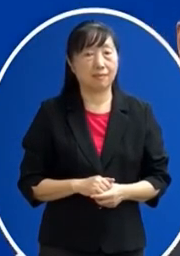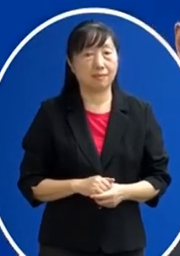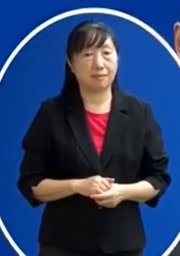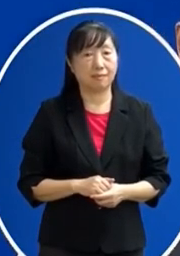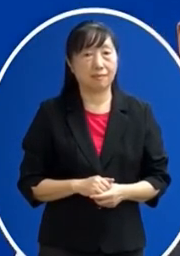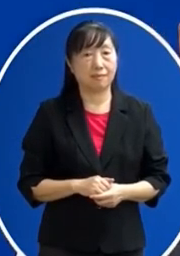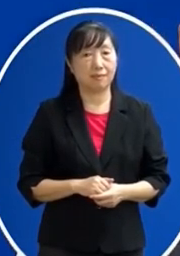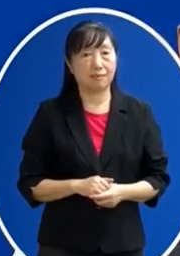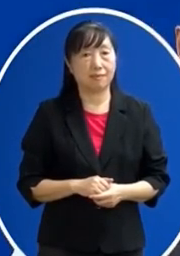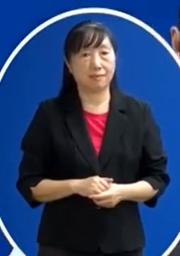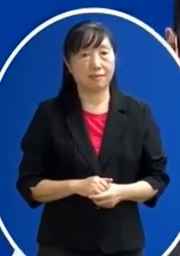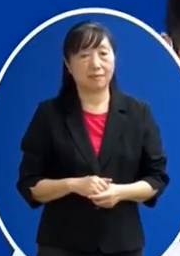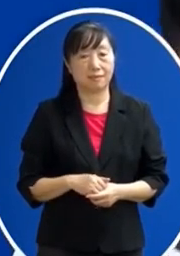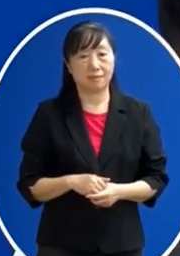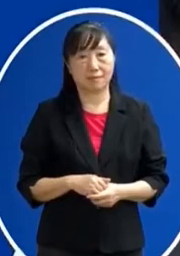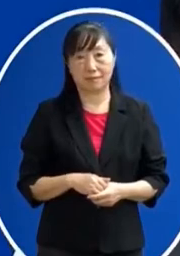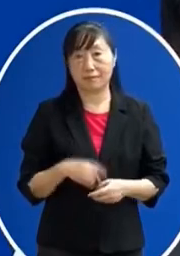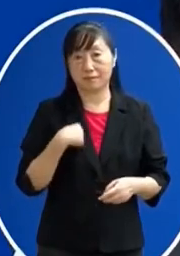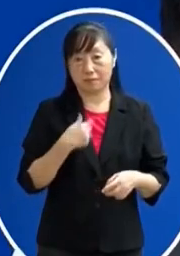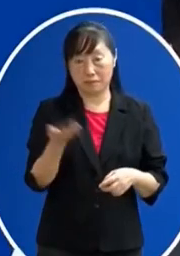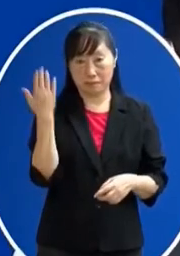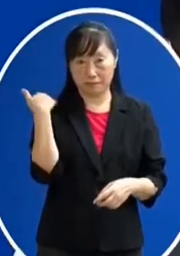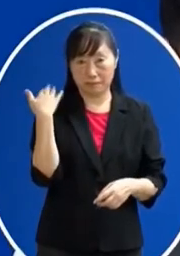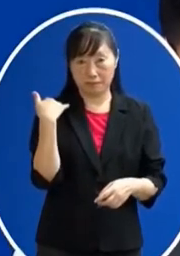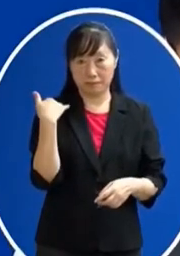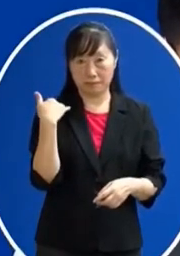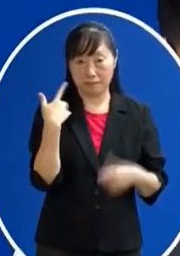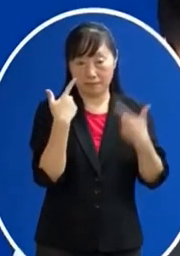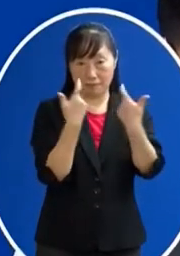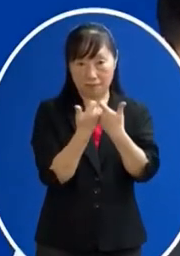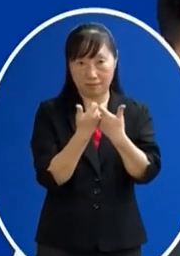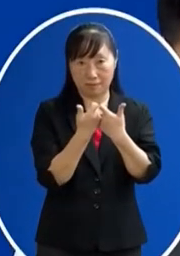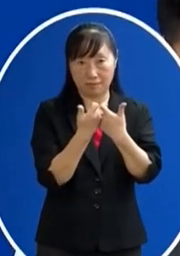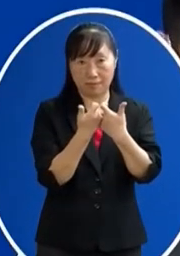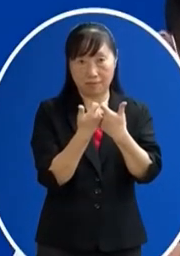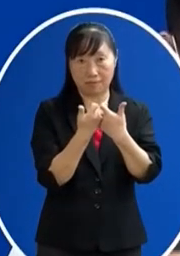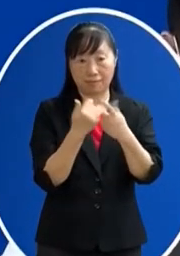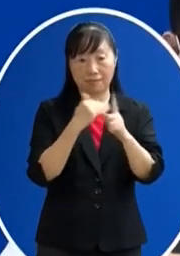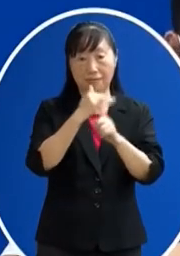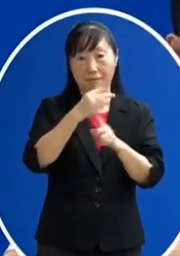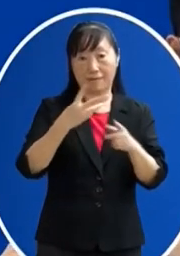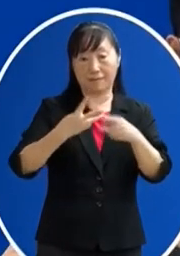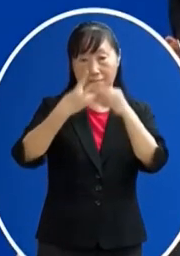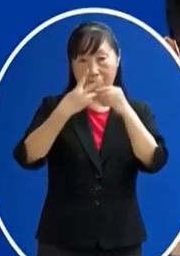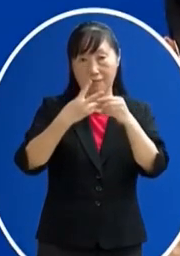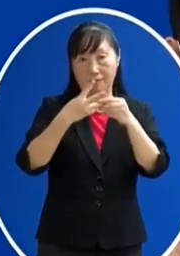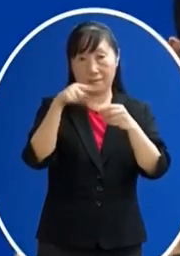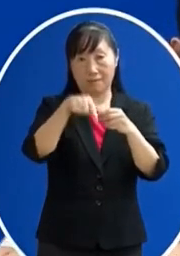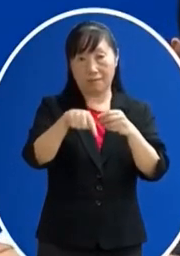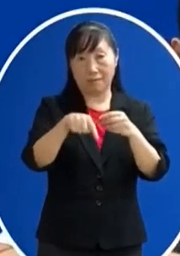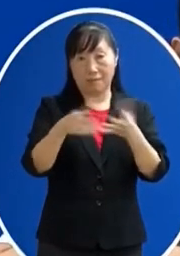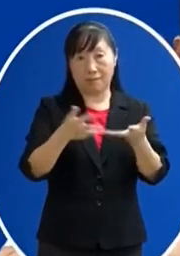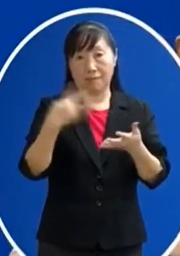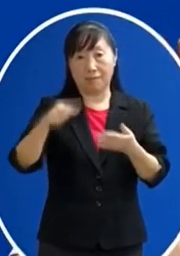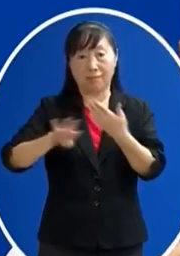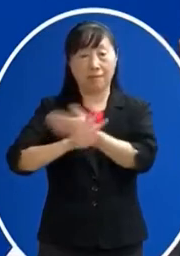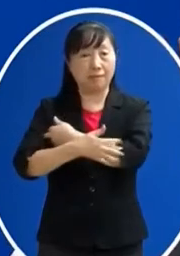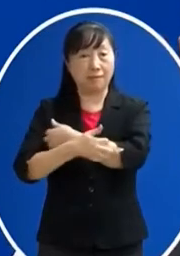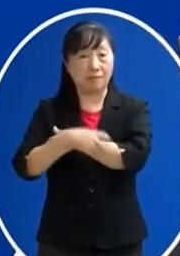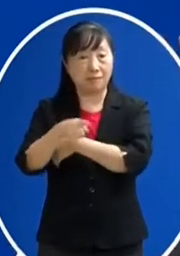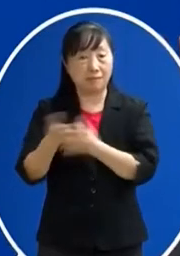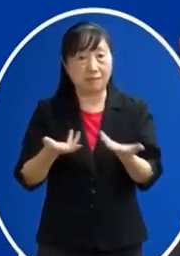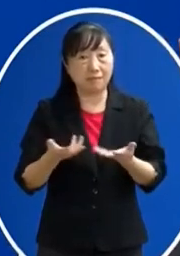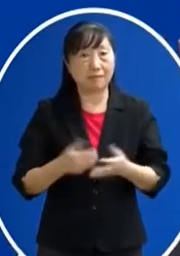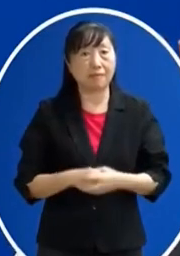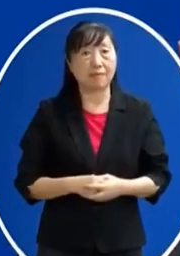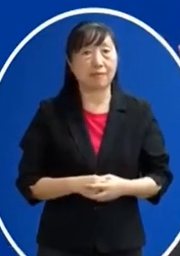好，我们在之前因为配合3级警戒还有这个移工的事件，